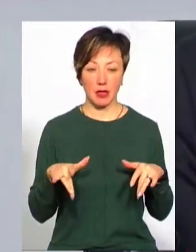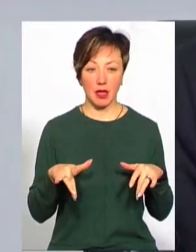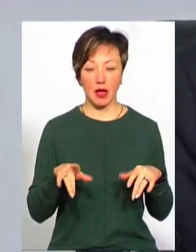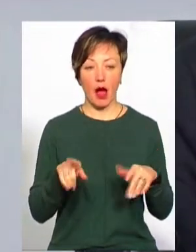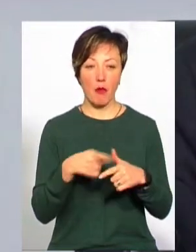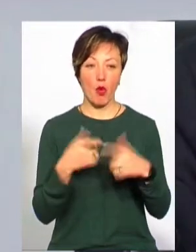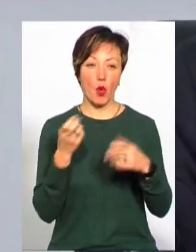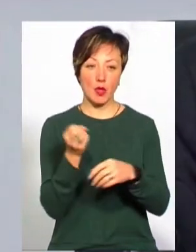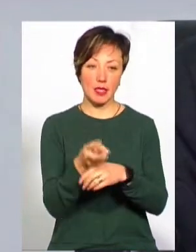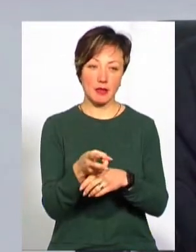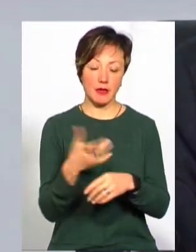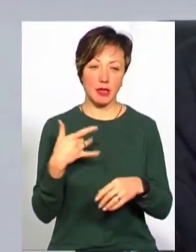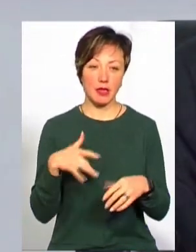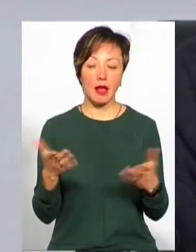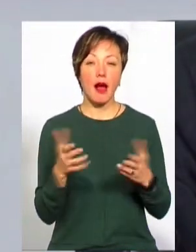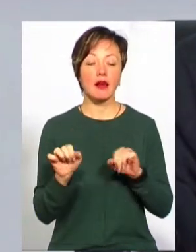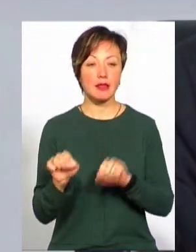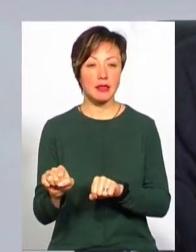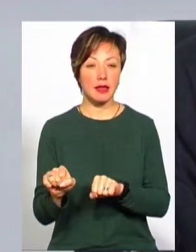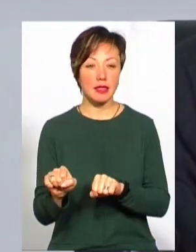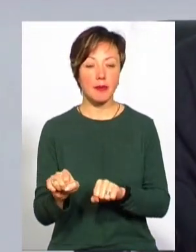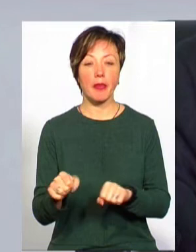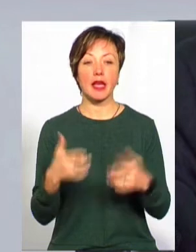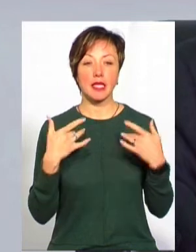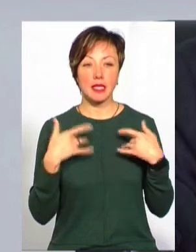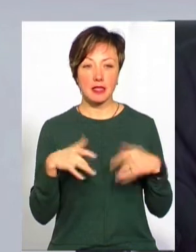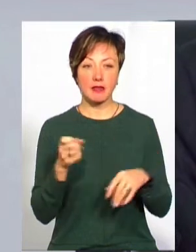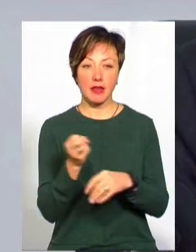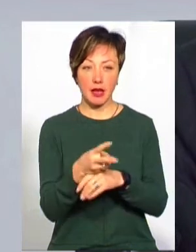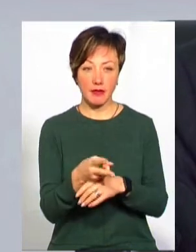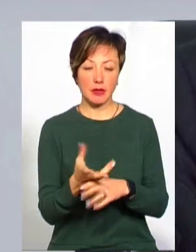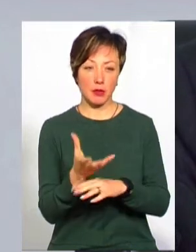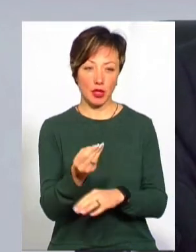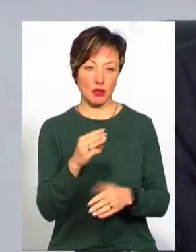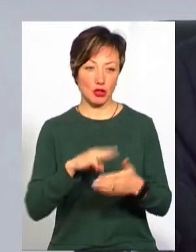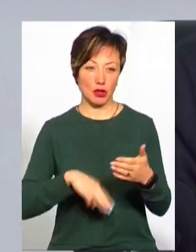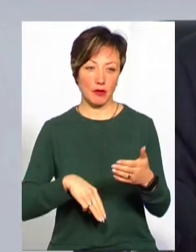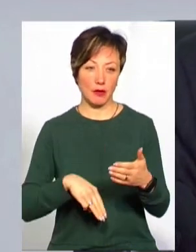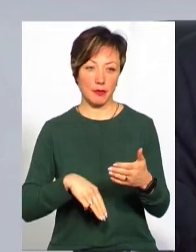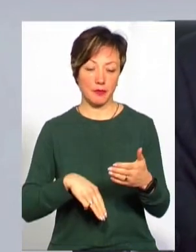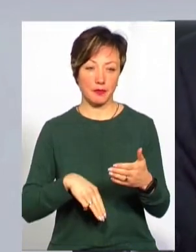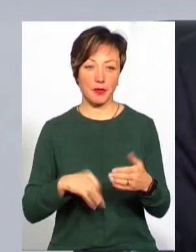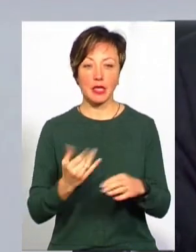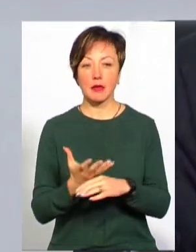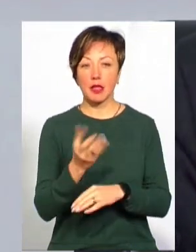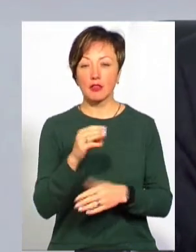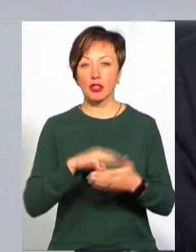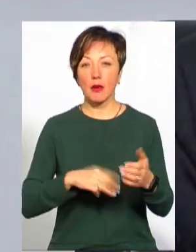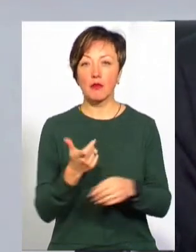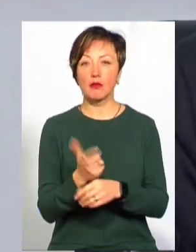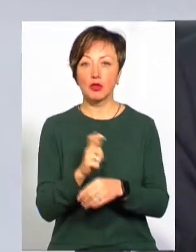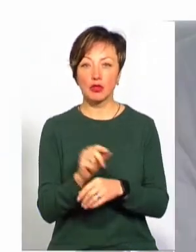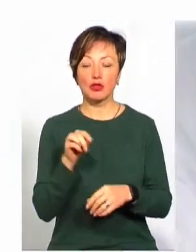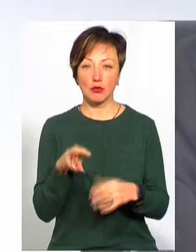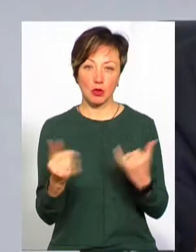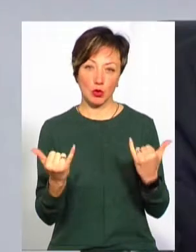звільнити. Тому тут який захист? Звільнив – заплатив штраф. І заплатив штраф більше, ніж на практиці